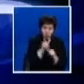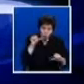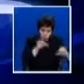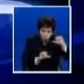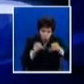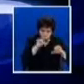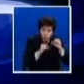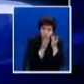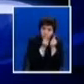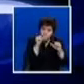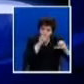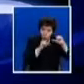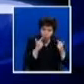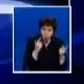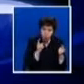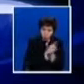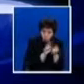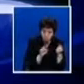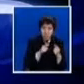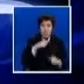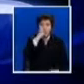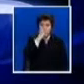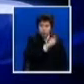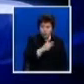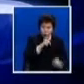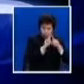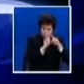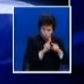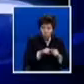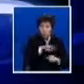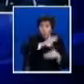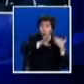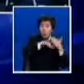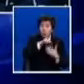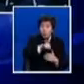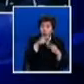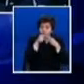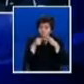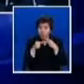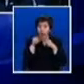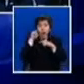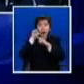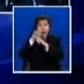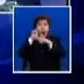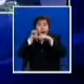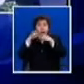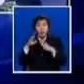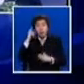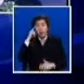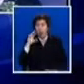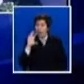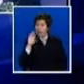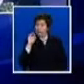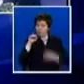ไม่ว่าจะเป็นสังคมหรือภาษาต่างประเทศหรือวิชาอื่นๆนั้นกลับปรากฏว่าคะแนนเฉลี่ยของเด็กของเรานั้นไม่ถึงร้อยละ 50